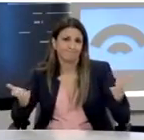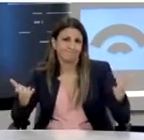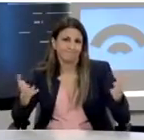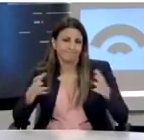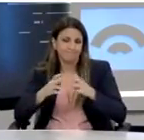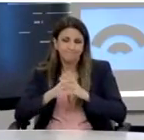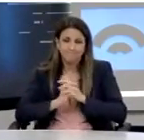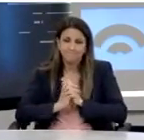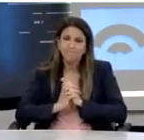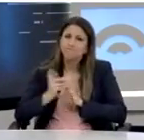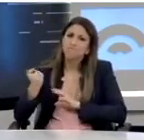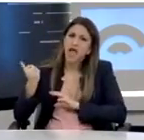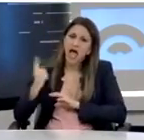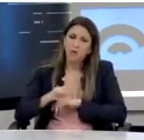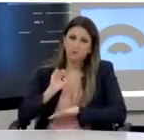Μας λέτε